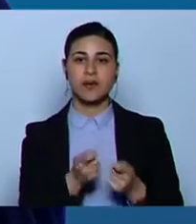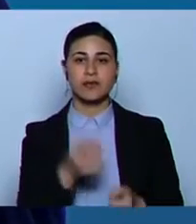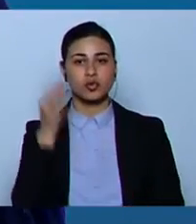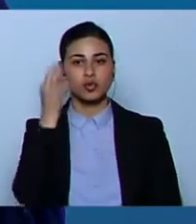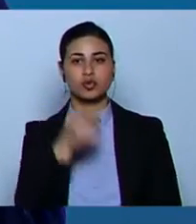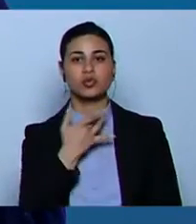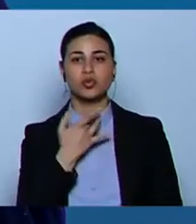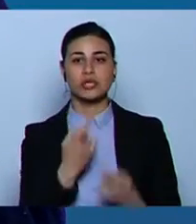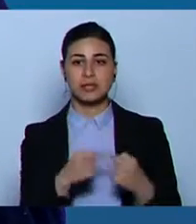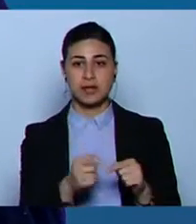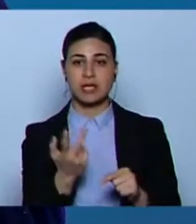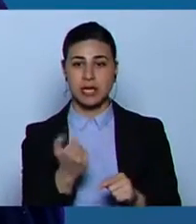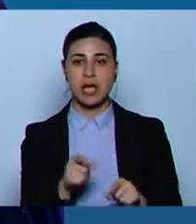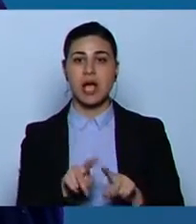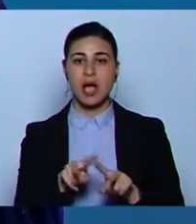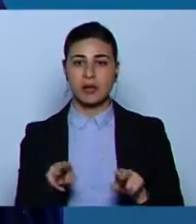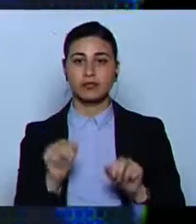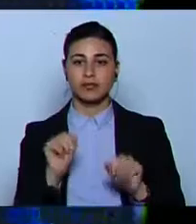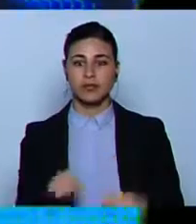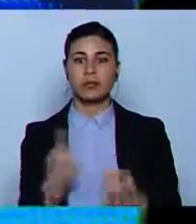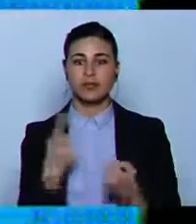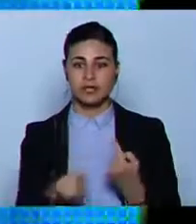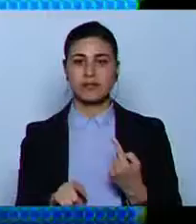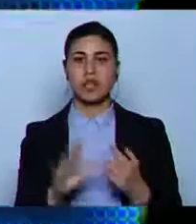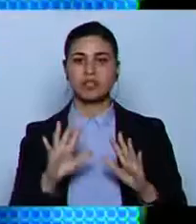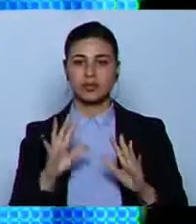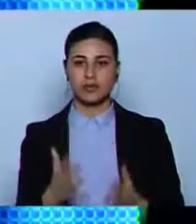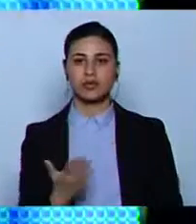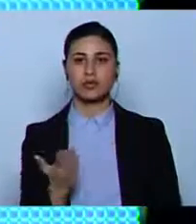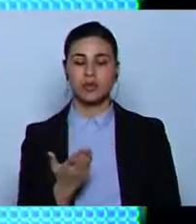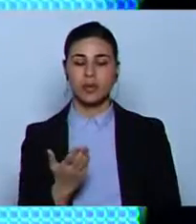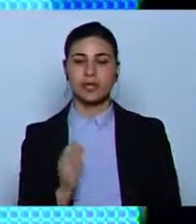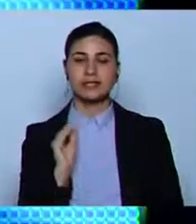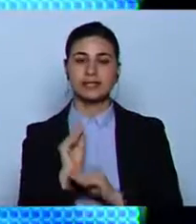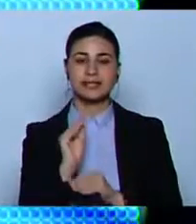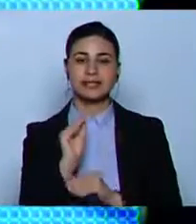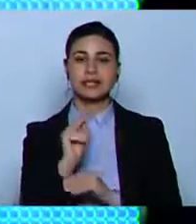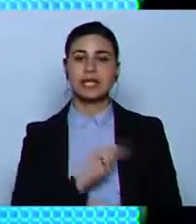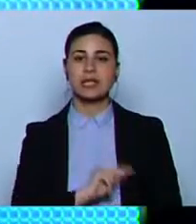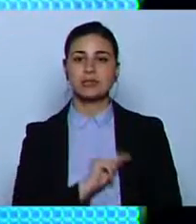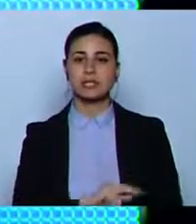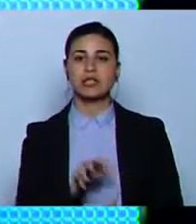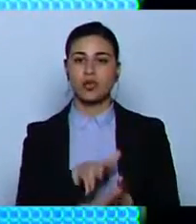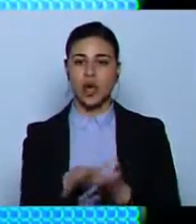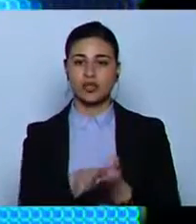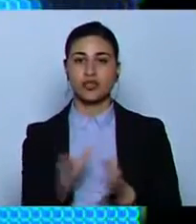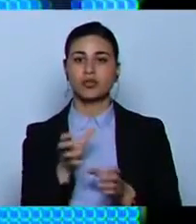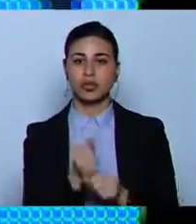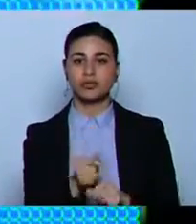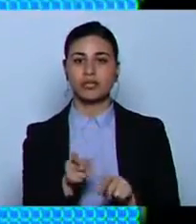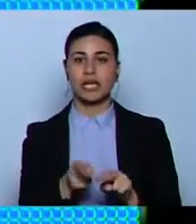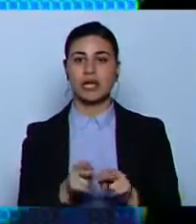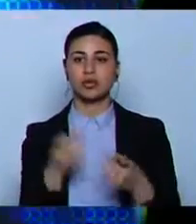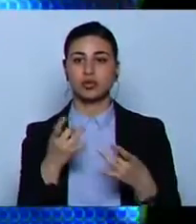ზუგდიდის მუნიციპალიტეტი. ასევე შეიძლება სხვა IP-ების შემთხვევაშიც, რომელიც ზუგდიდის ადმინისტრაციულ ხარჯებს შემცირდეს.